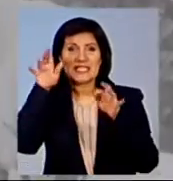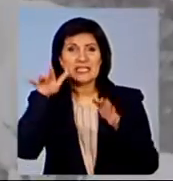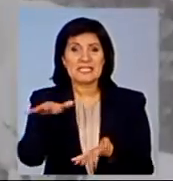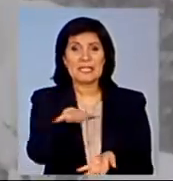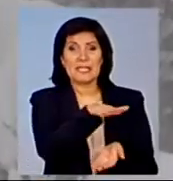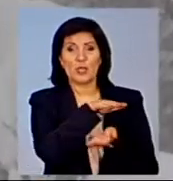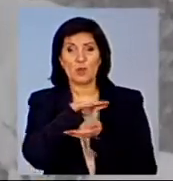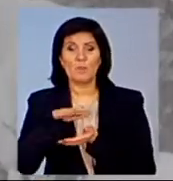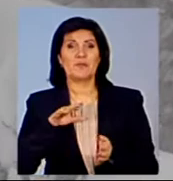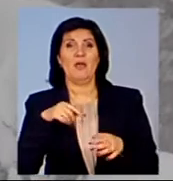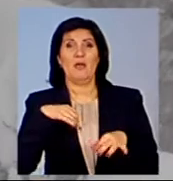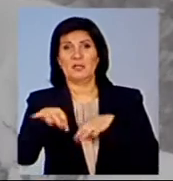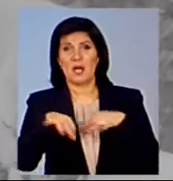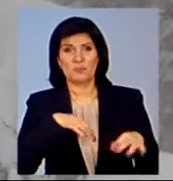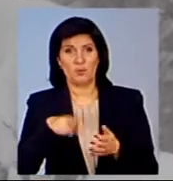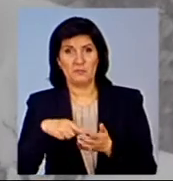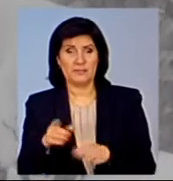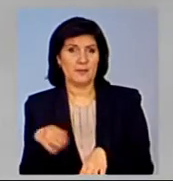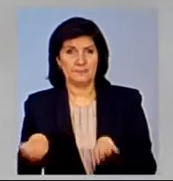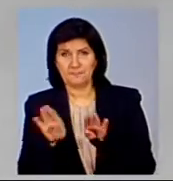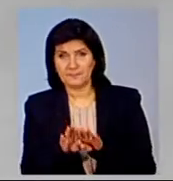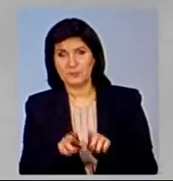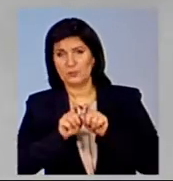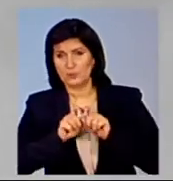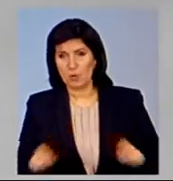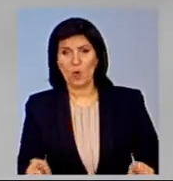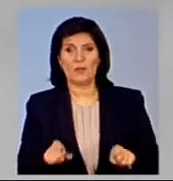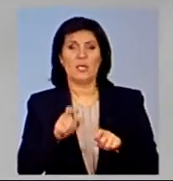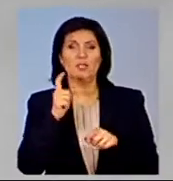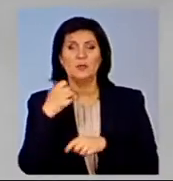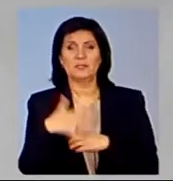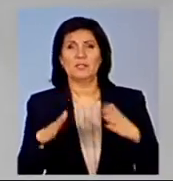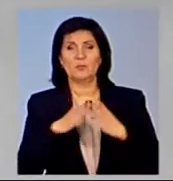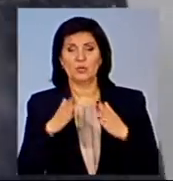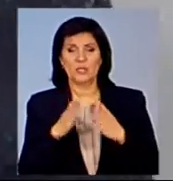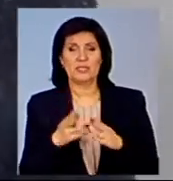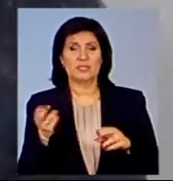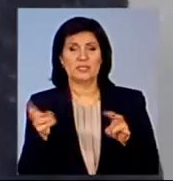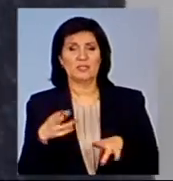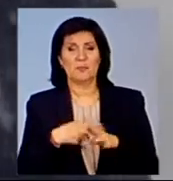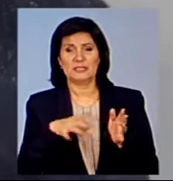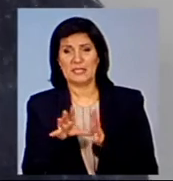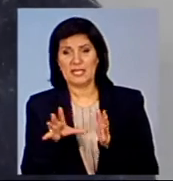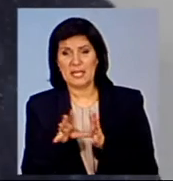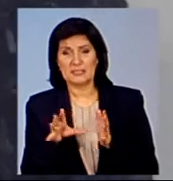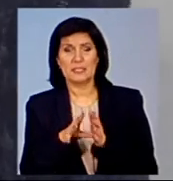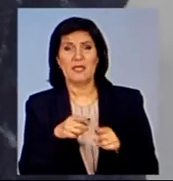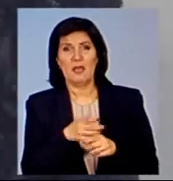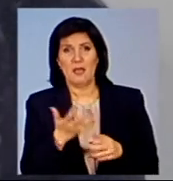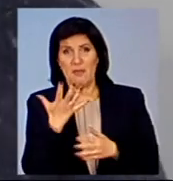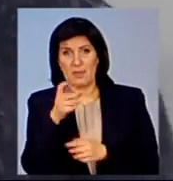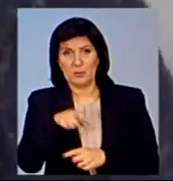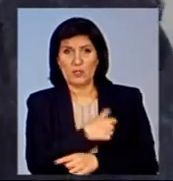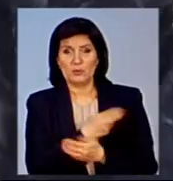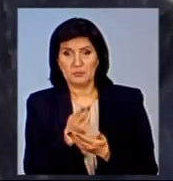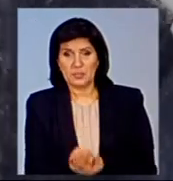Рух транспорту у містах паралізований, зачинені школи, 150 будинків залишилися без електрики. Напередодні 5 людей